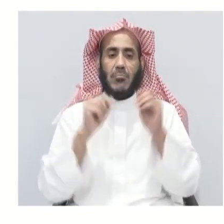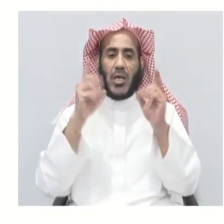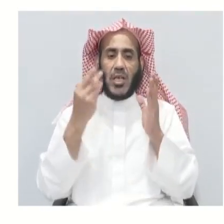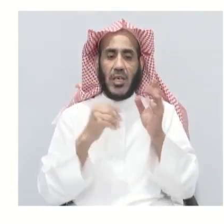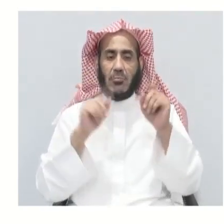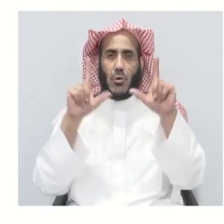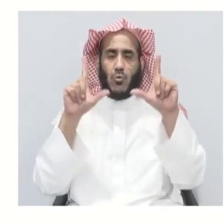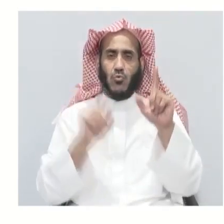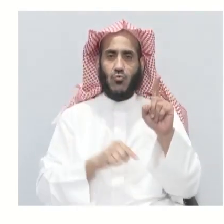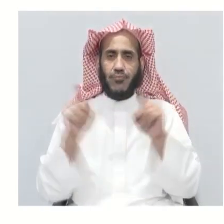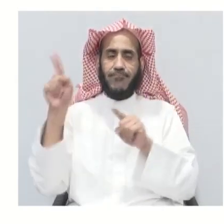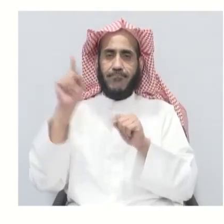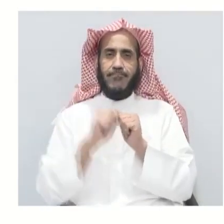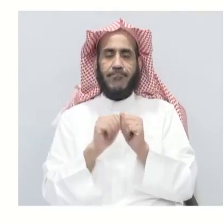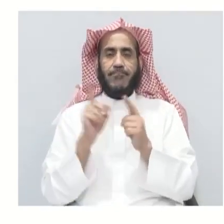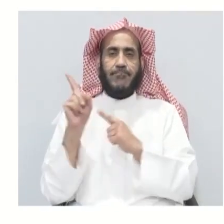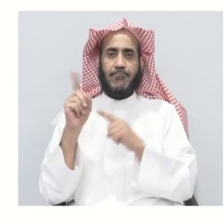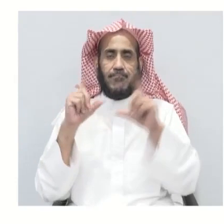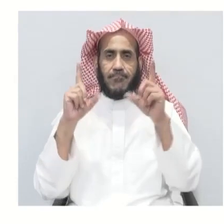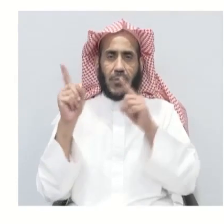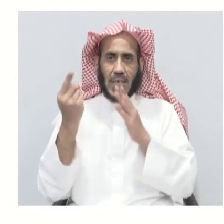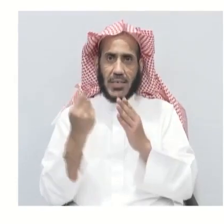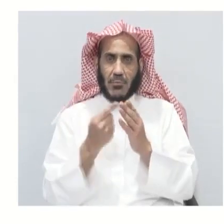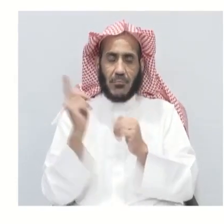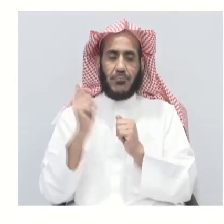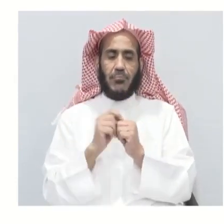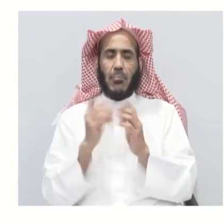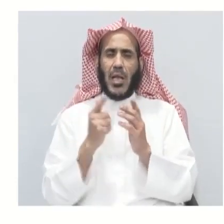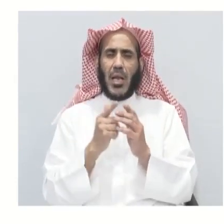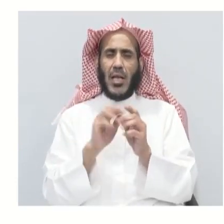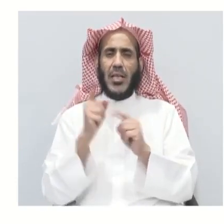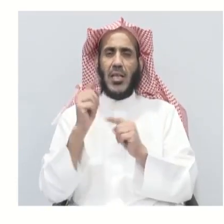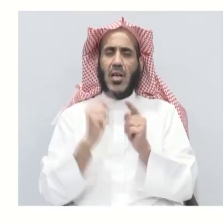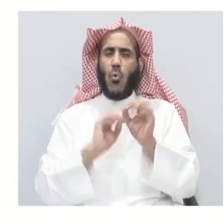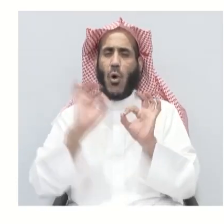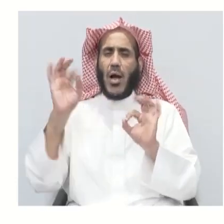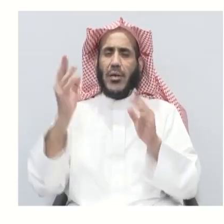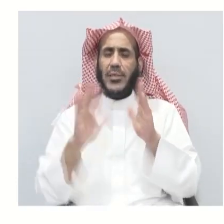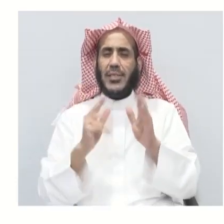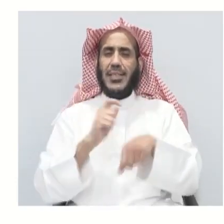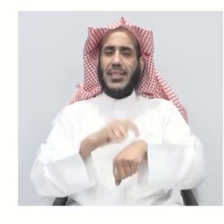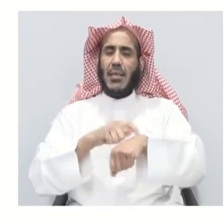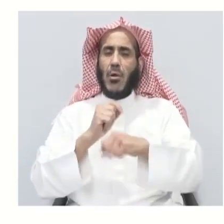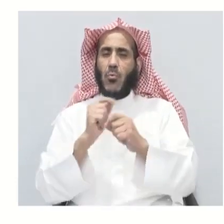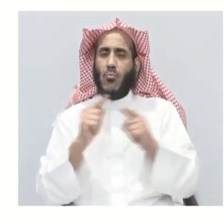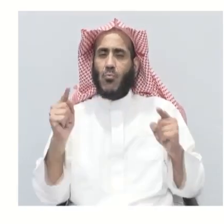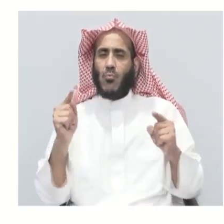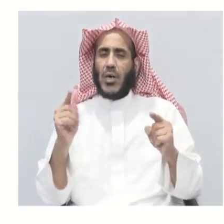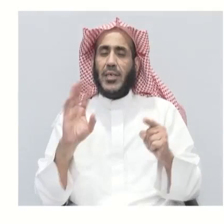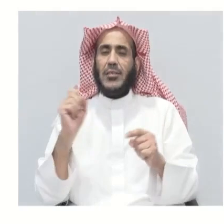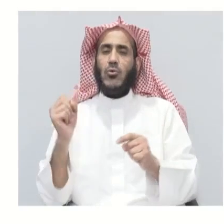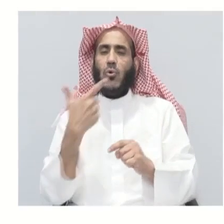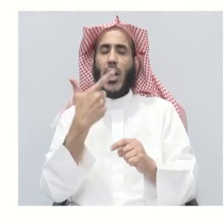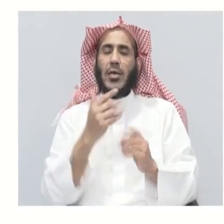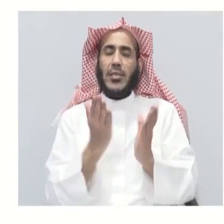الرسمه ستدق النظر ستجد انها هذه الرسمه بين احداثيين اساسيين الا وهما الزمن والسرعه تعلمنا في